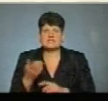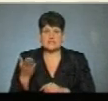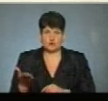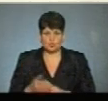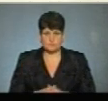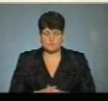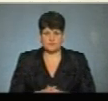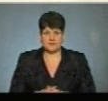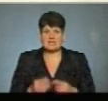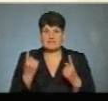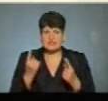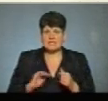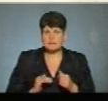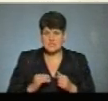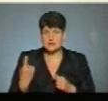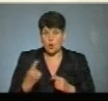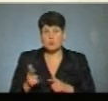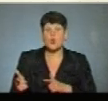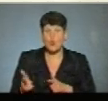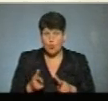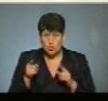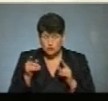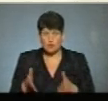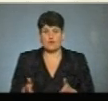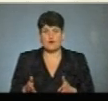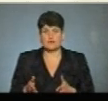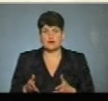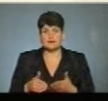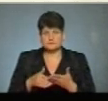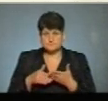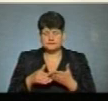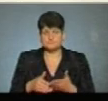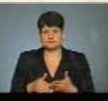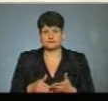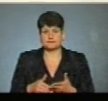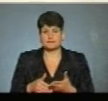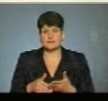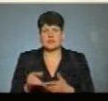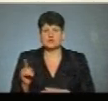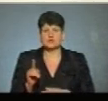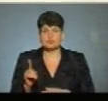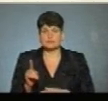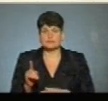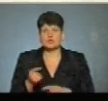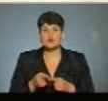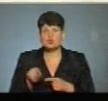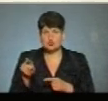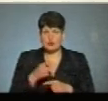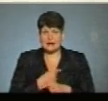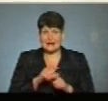обласну інфекційну. І великий бізнес області готовий. Аграрії теж долучились до цього. І великий бізнес,